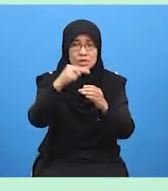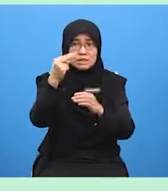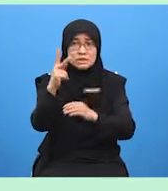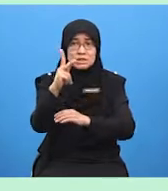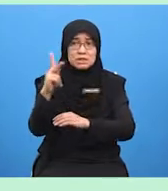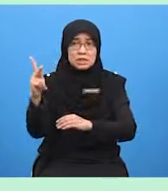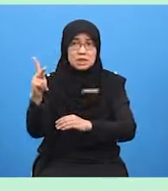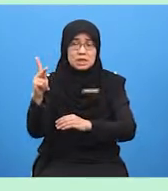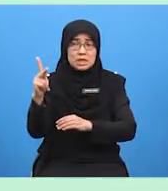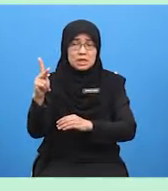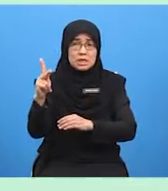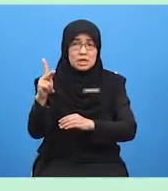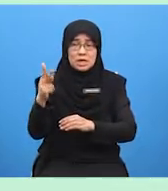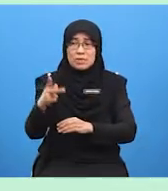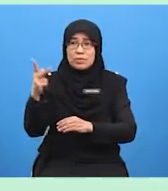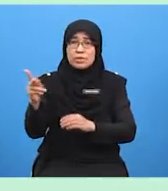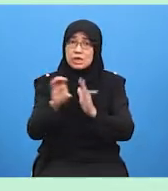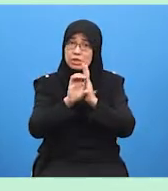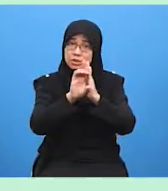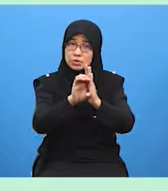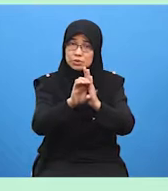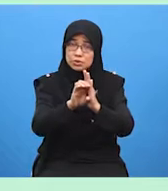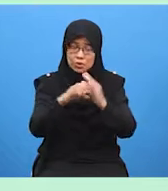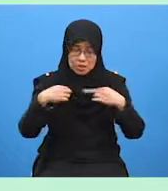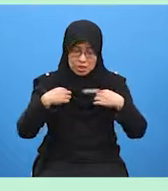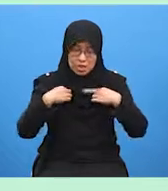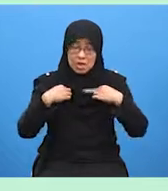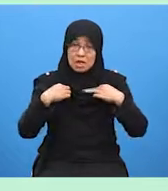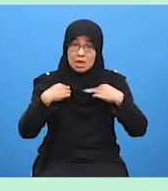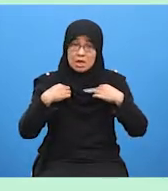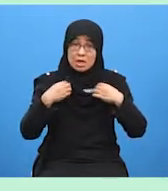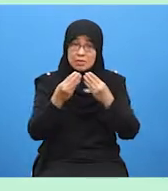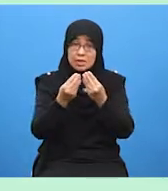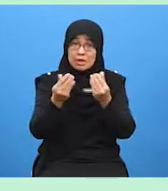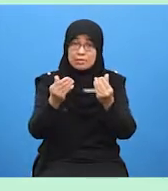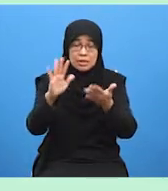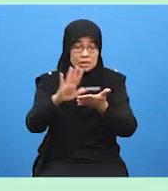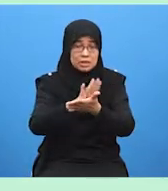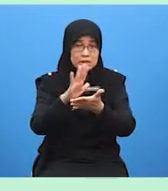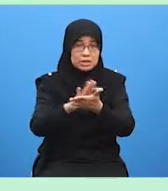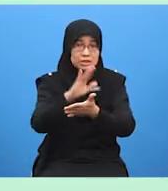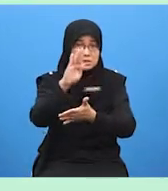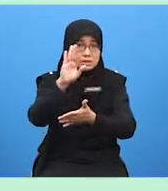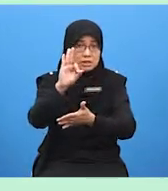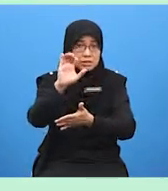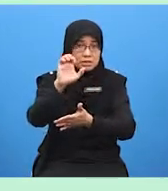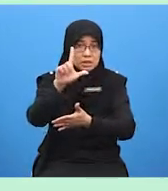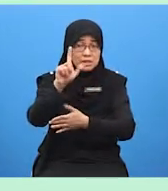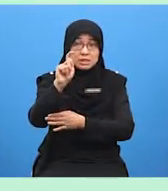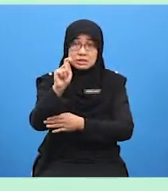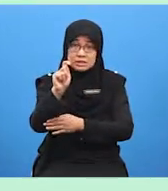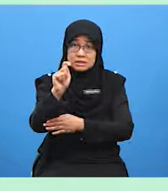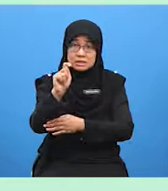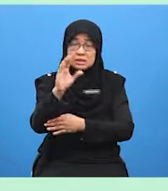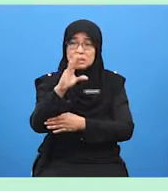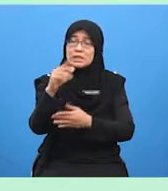produk. Contohnya, fabrik, kertas, felt dan sebagainya. Yang